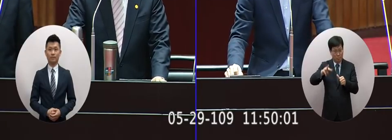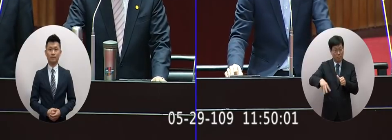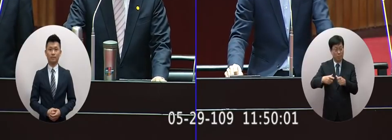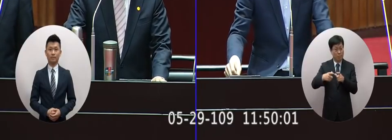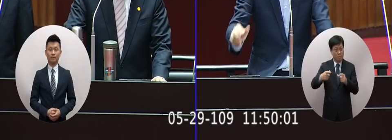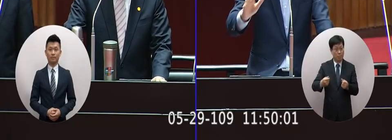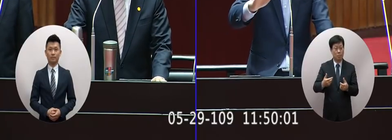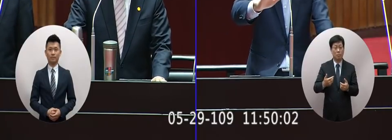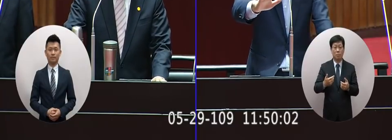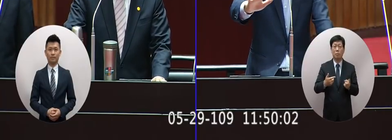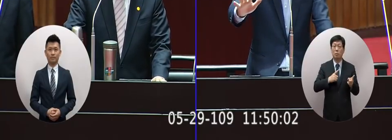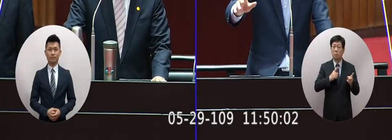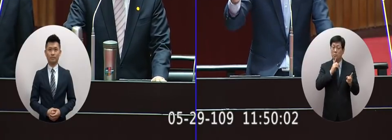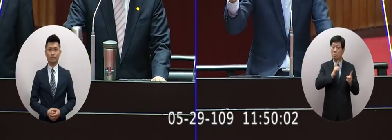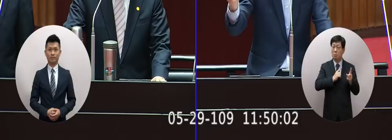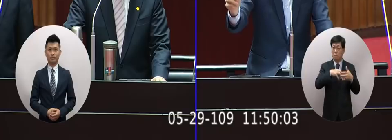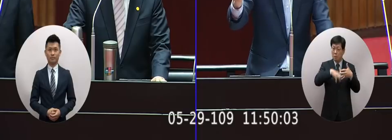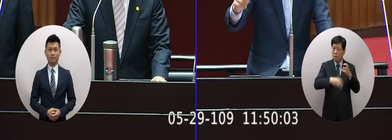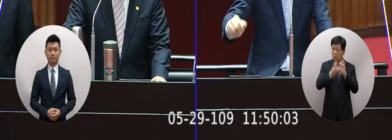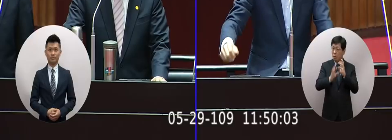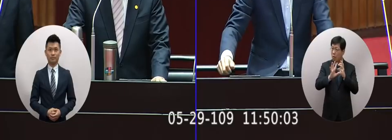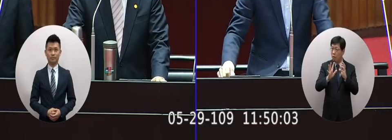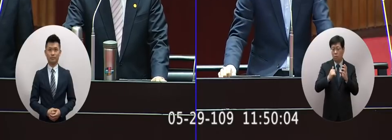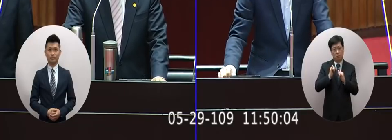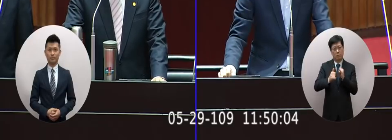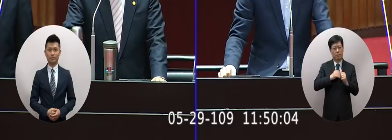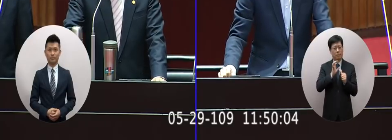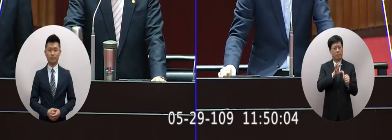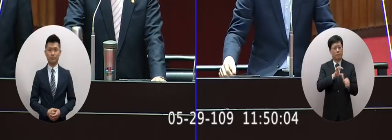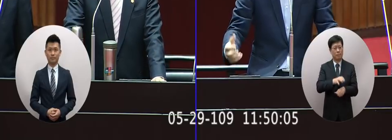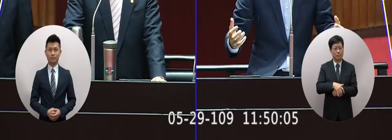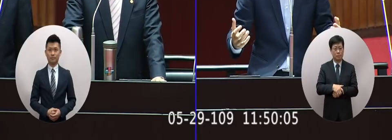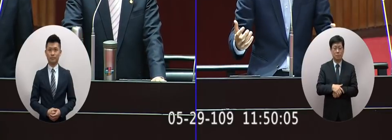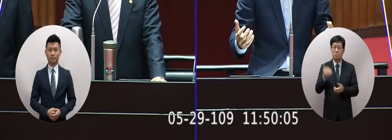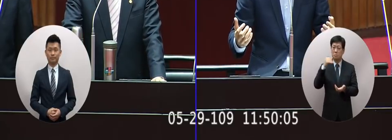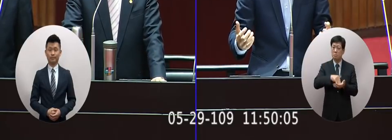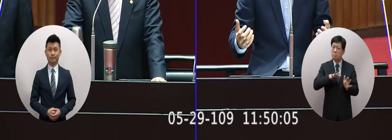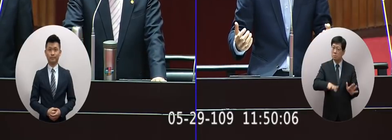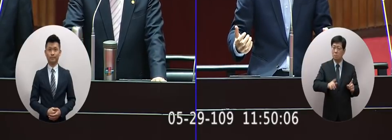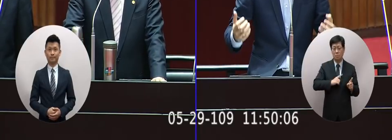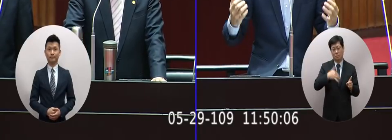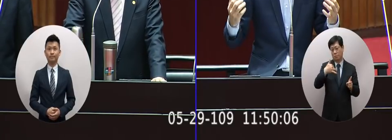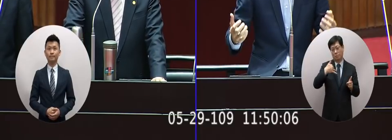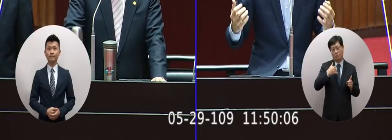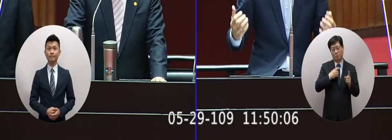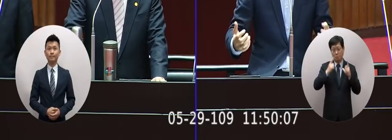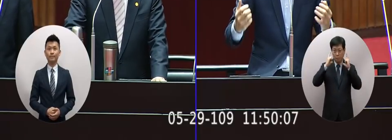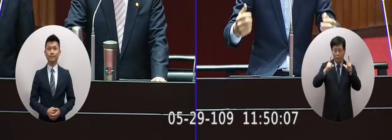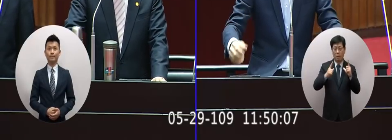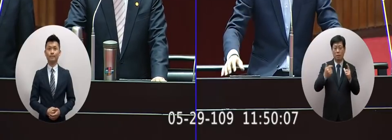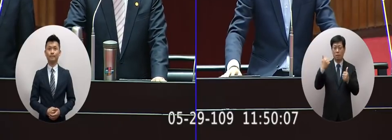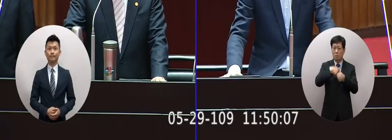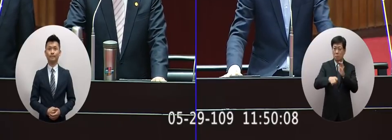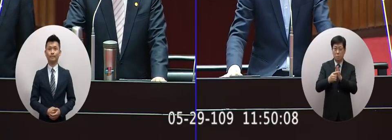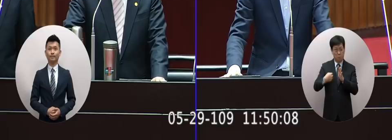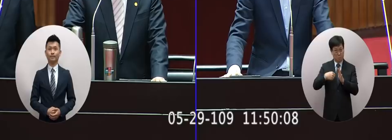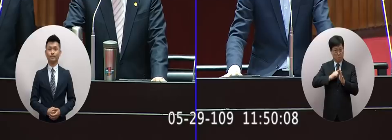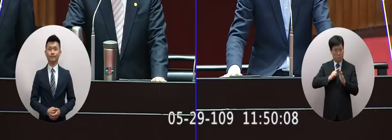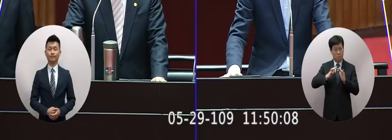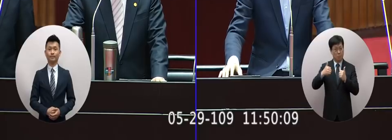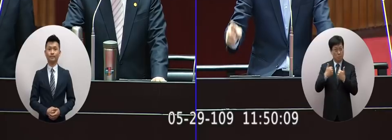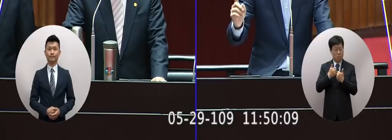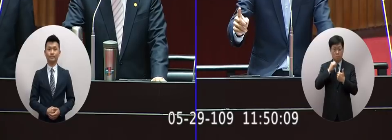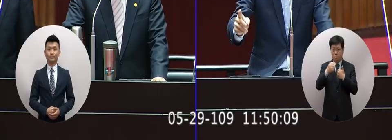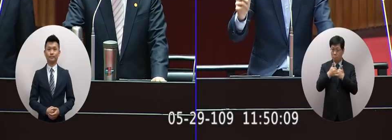券？先不讲这个内容，民间骂翻，你到现在不愿意面对。代表人民的国会议员来监